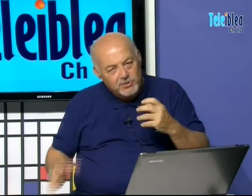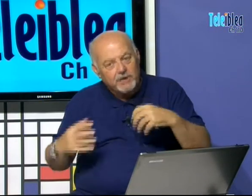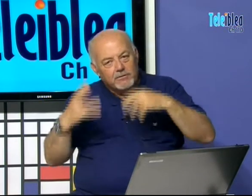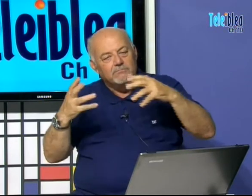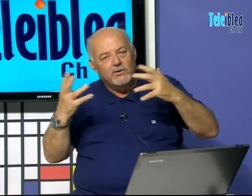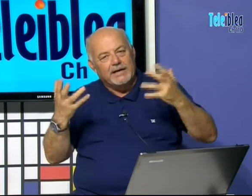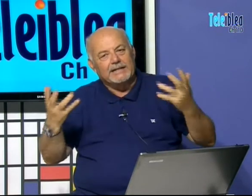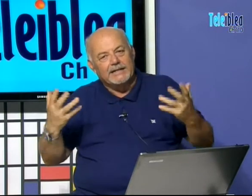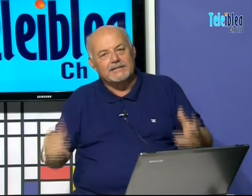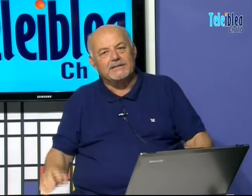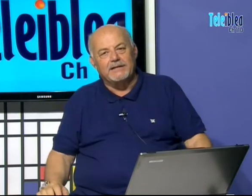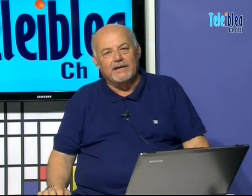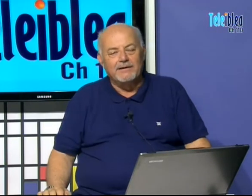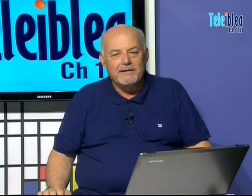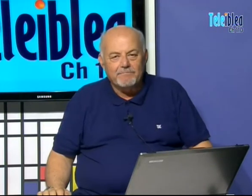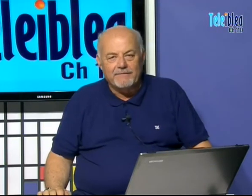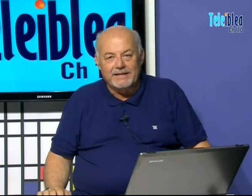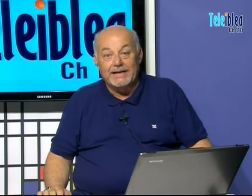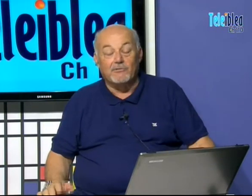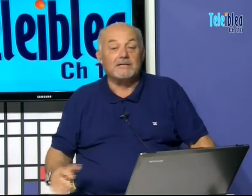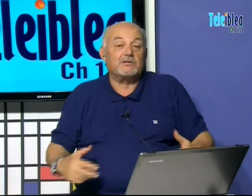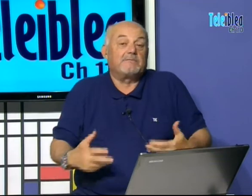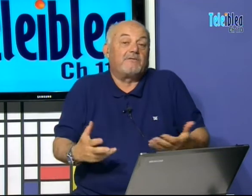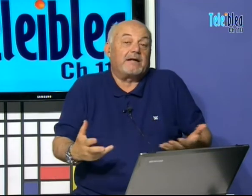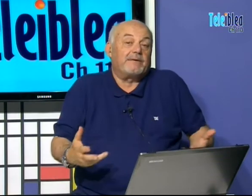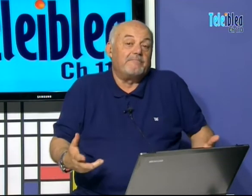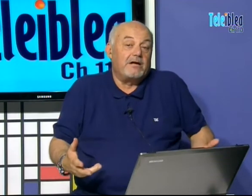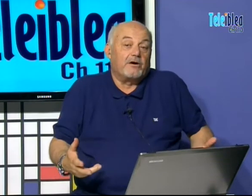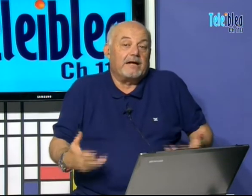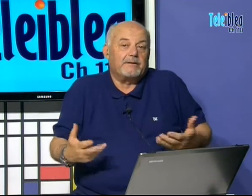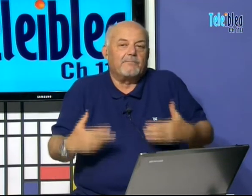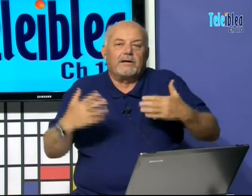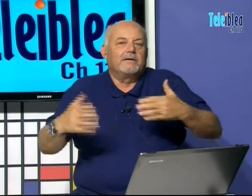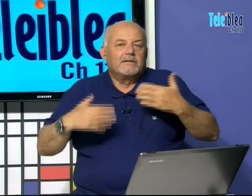intriga, cioè io vorrei andare a sentire per vedere cosa possiamo fare per